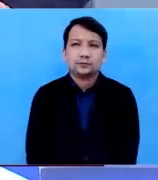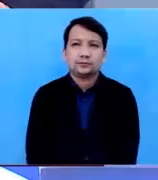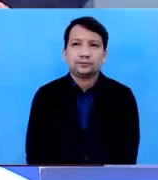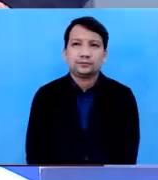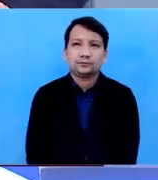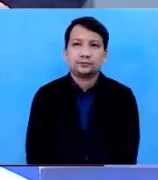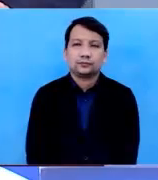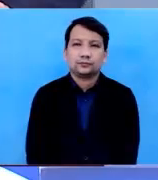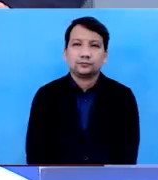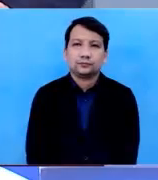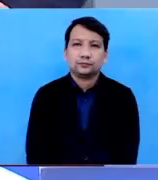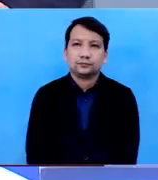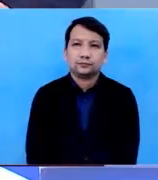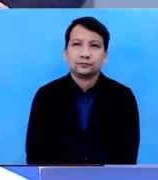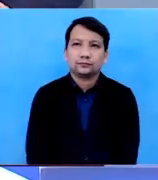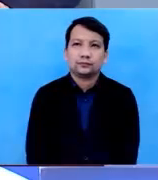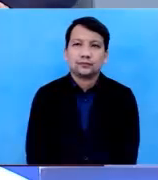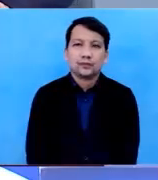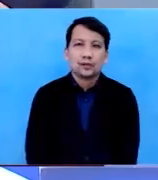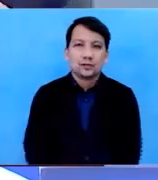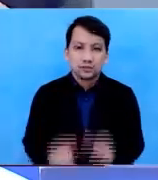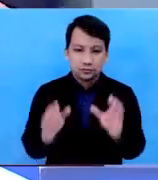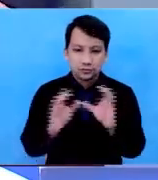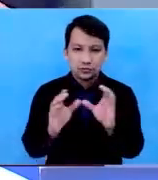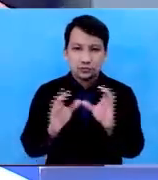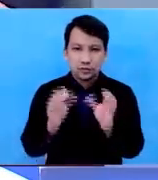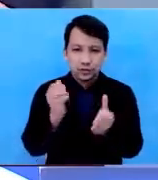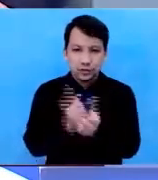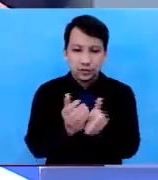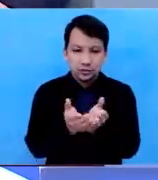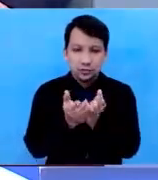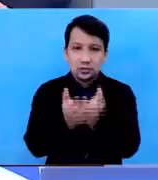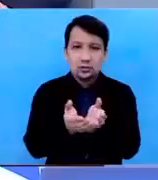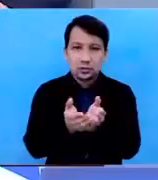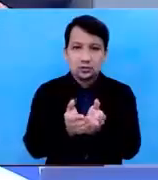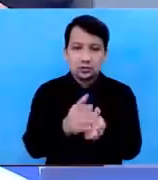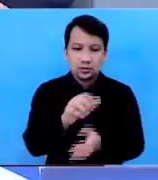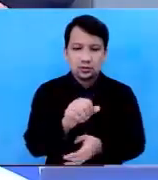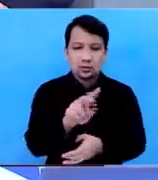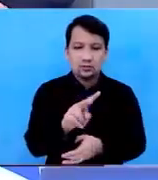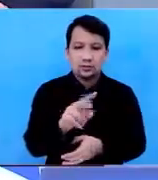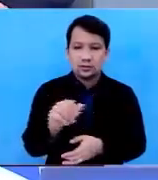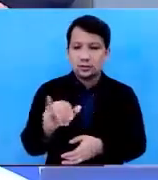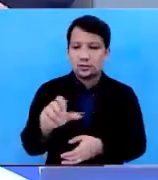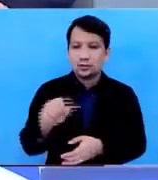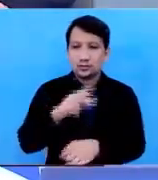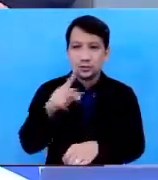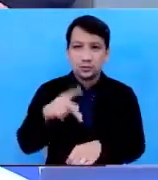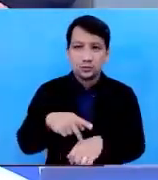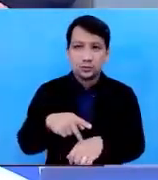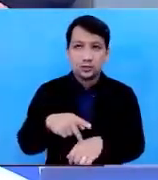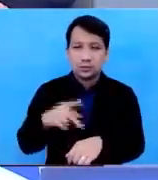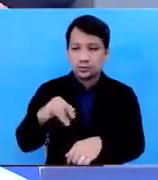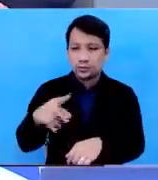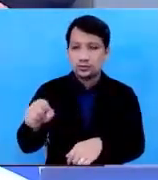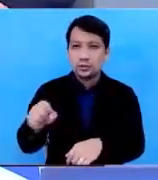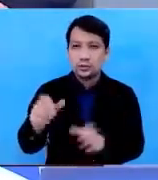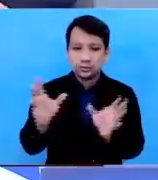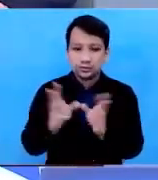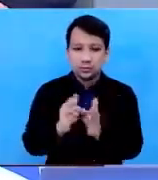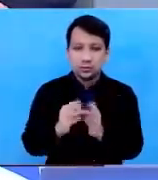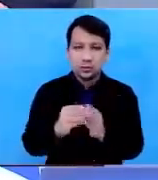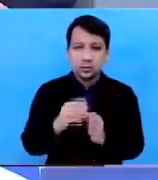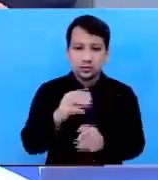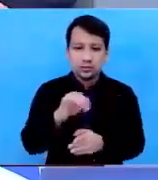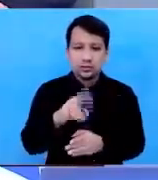Suspendido ang passenger ship safety certificate ng nasunog na MV Asia Philippines. Nakatakdang pulungin ng Maritime Industry Authority or Marina ang